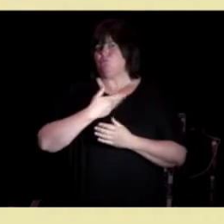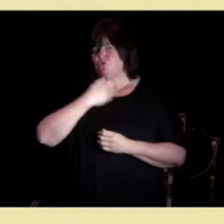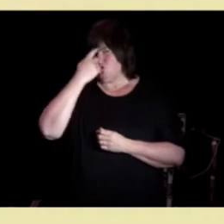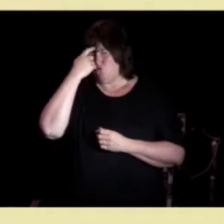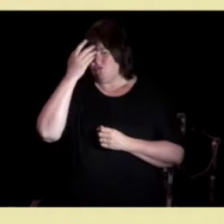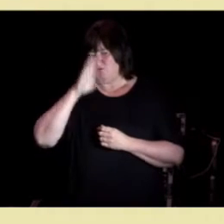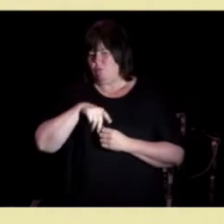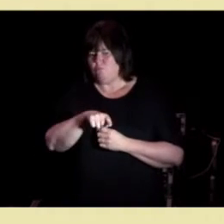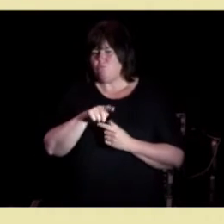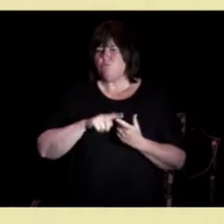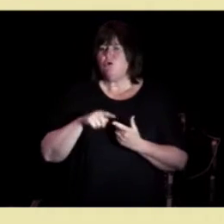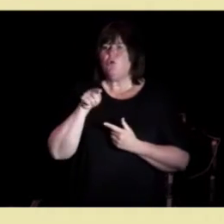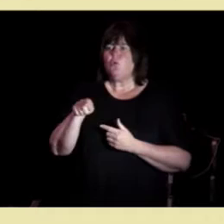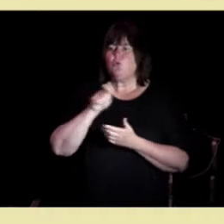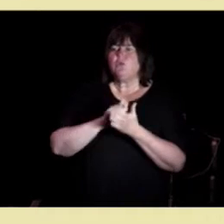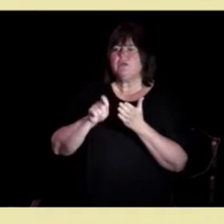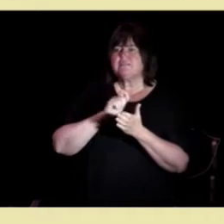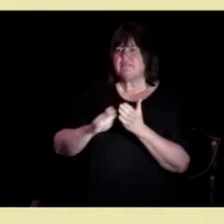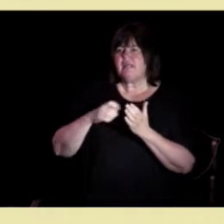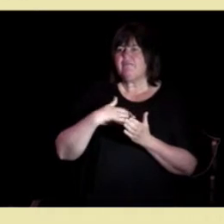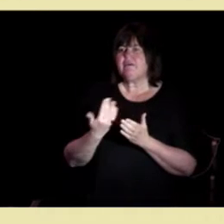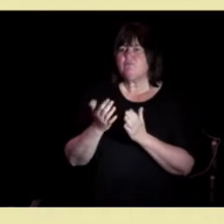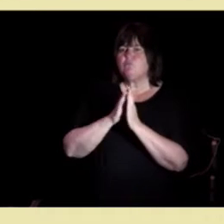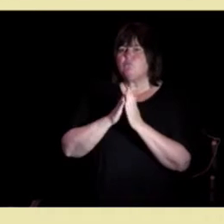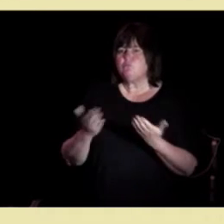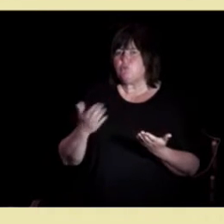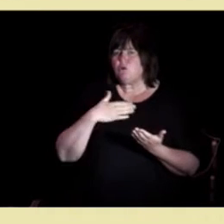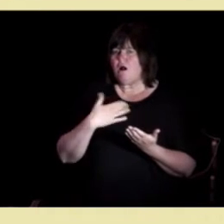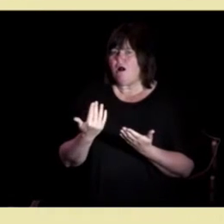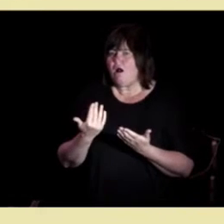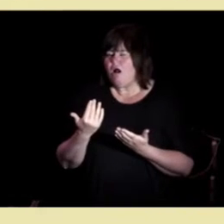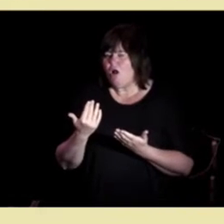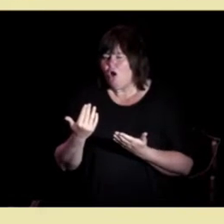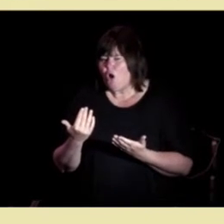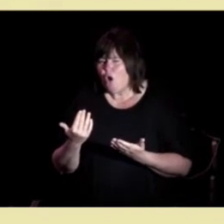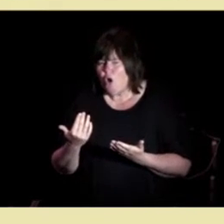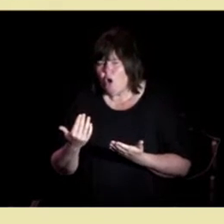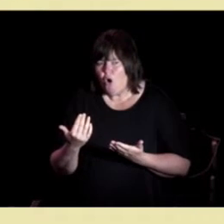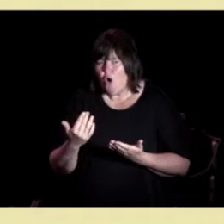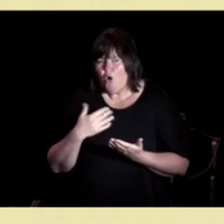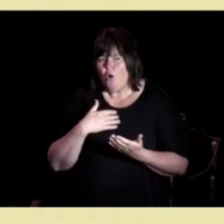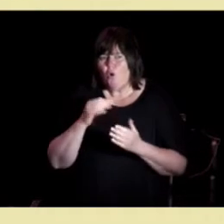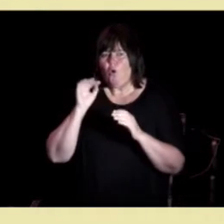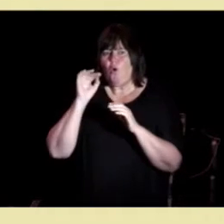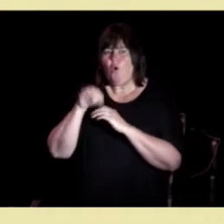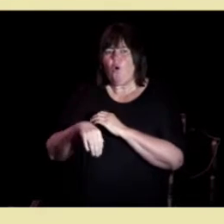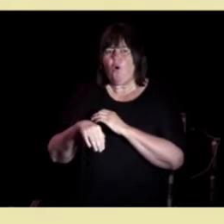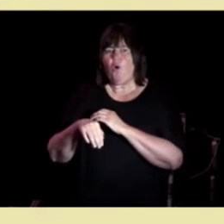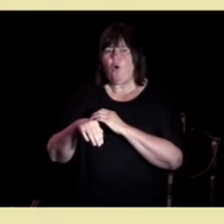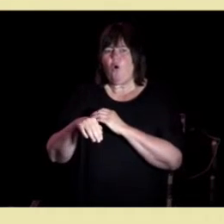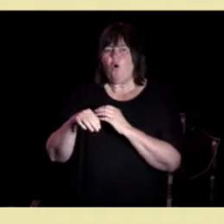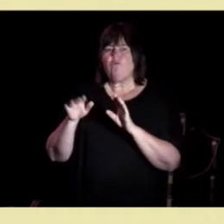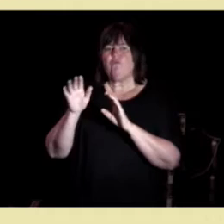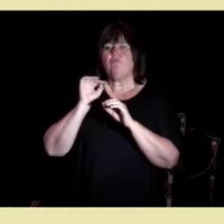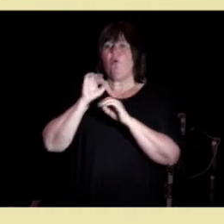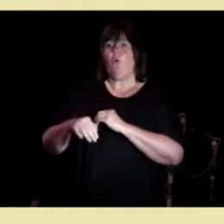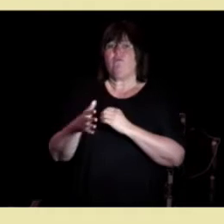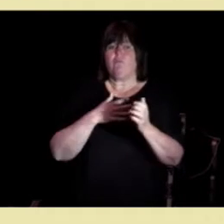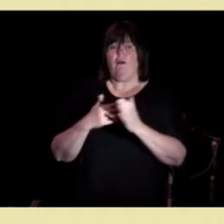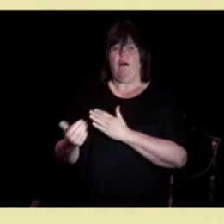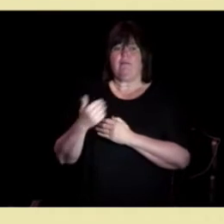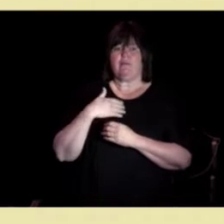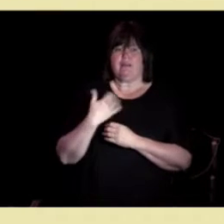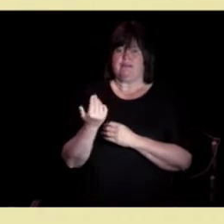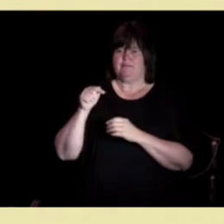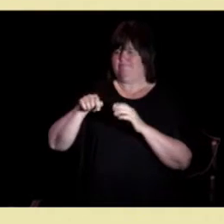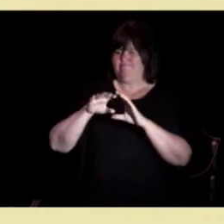har skrevet boka Overtreated: Why Too Much Medicine Makes Us Sicker and Poorer. Den